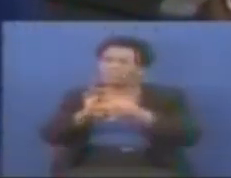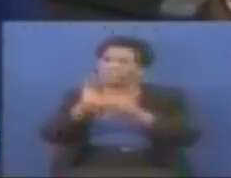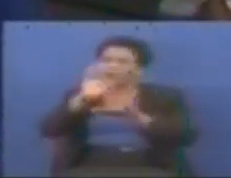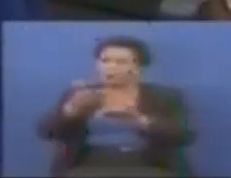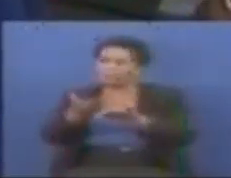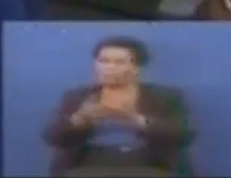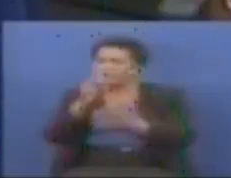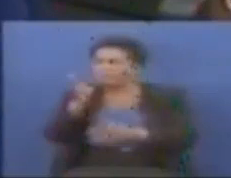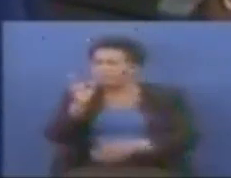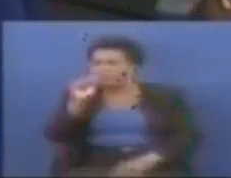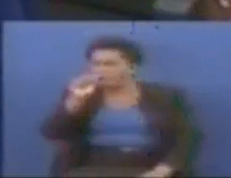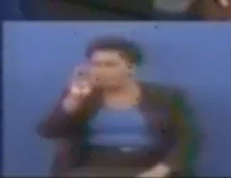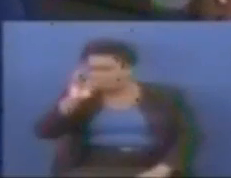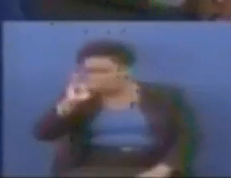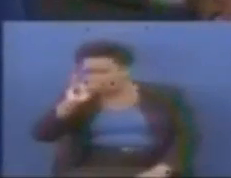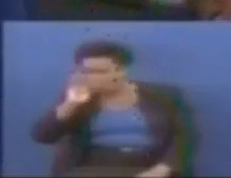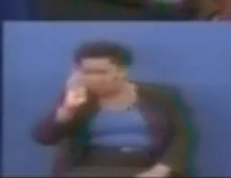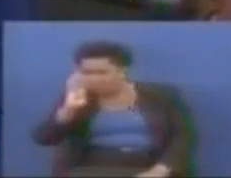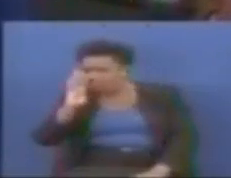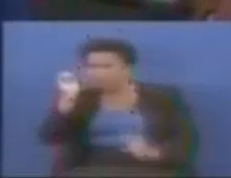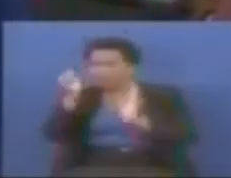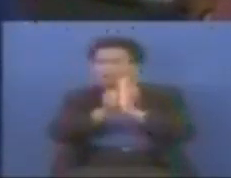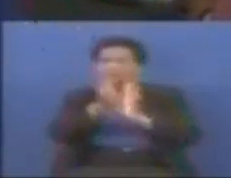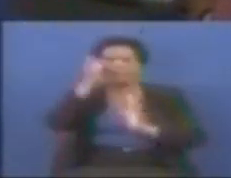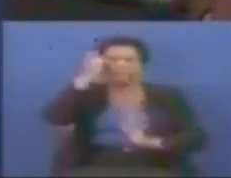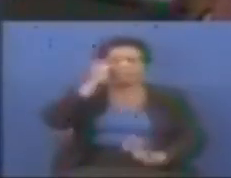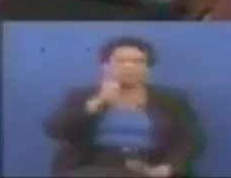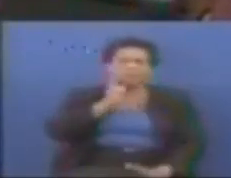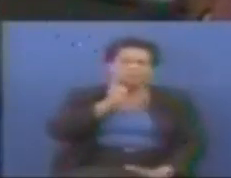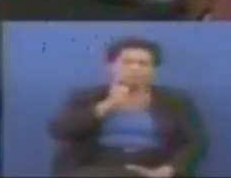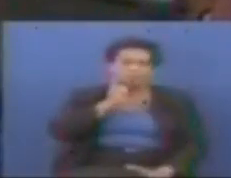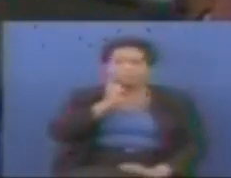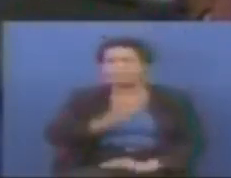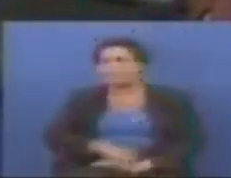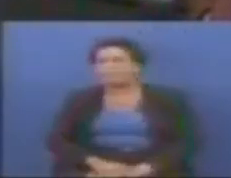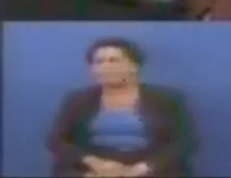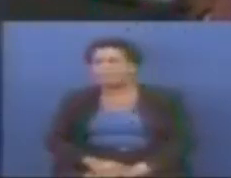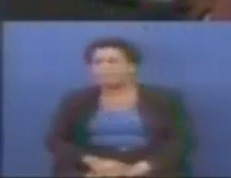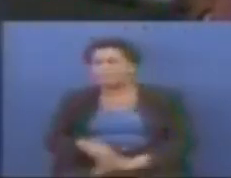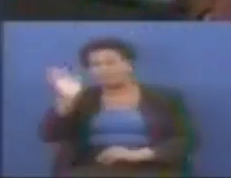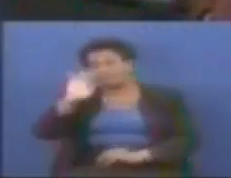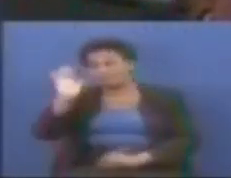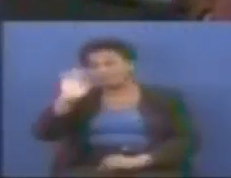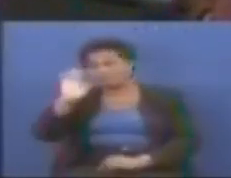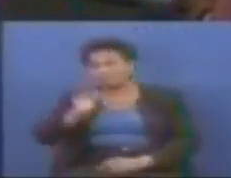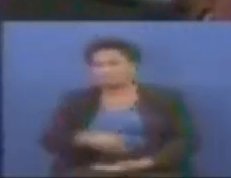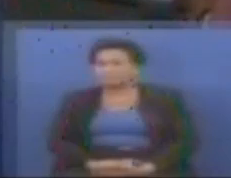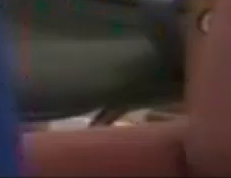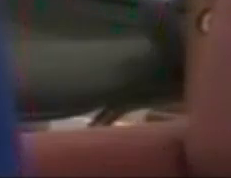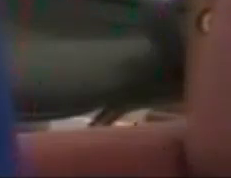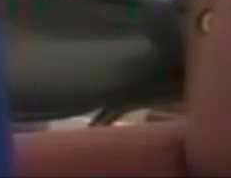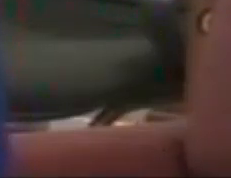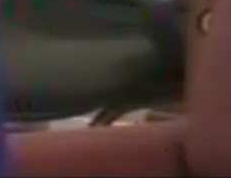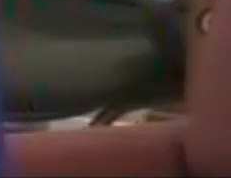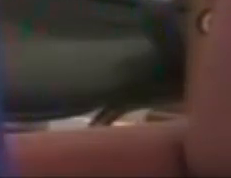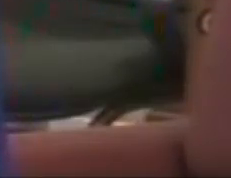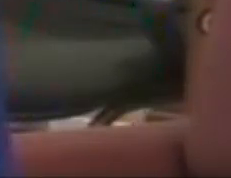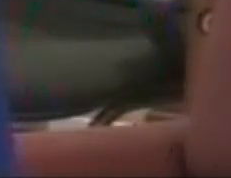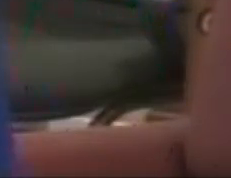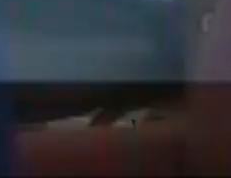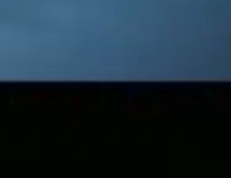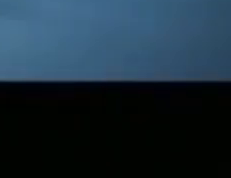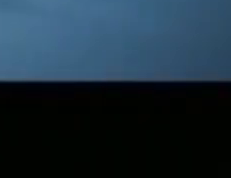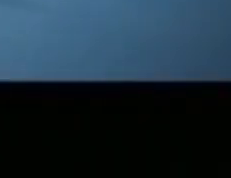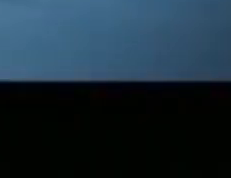Margaret Sita kama ifuatavyo. Mheshimiwa naibu spika, kama alivyosema mwenyewe, kwa sasa